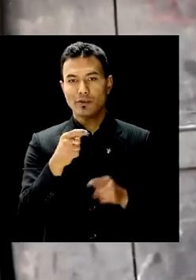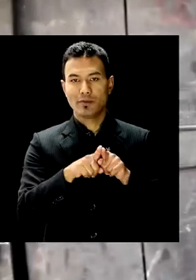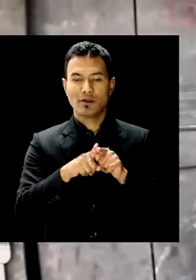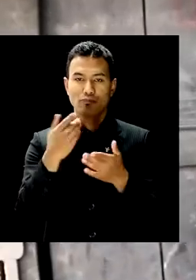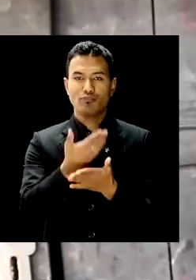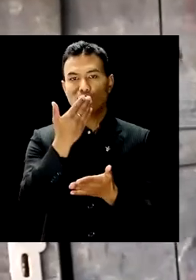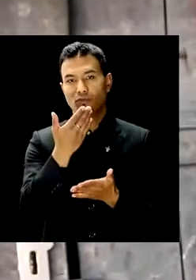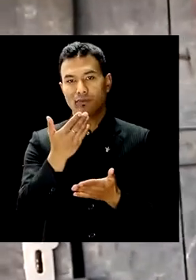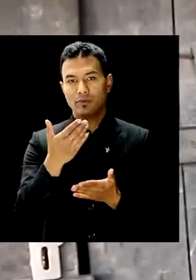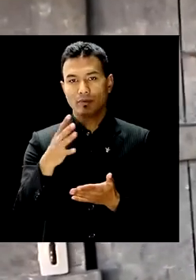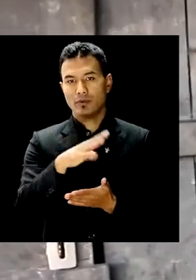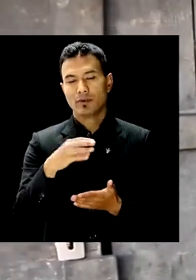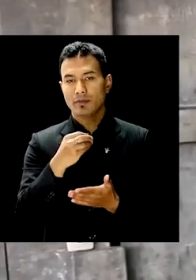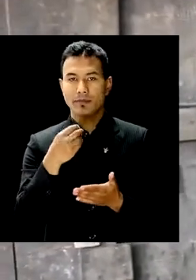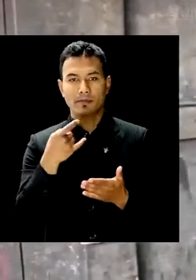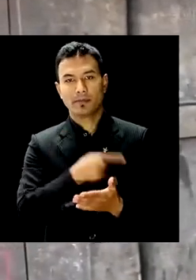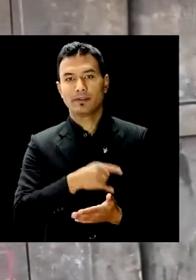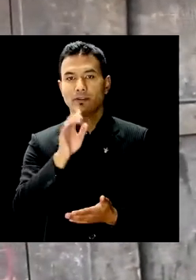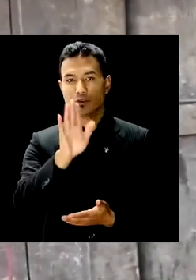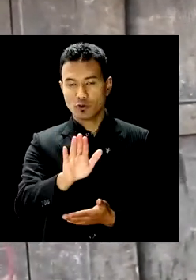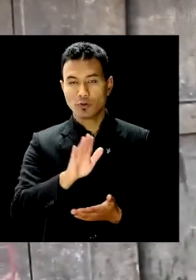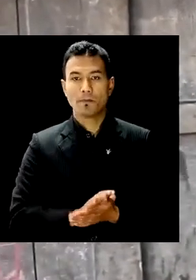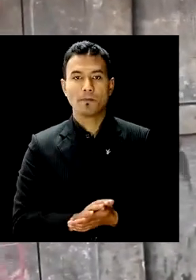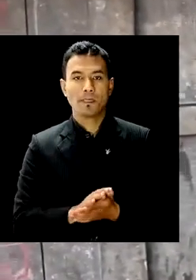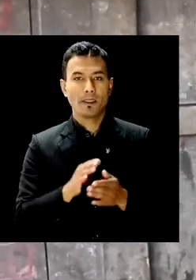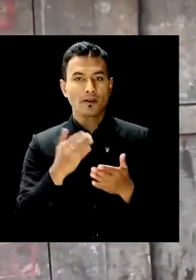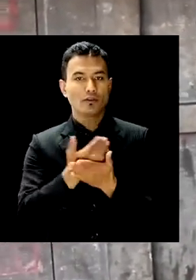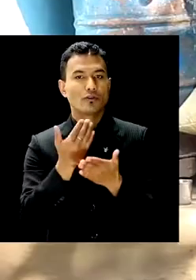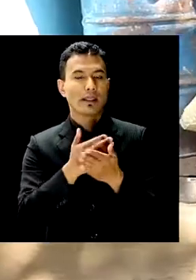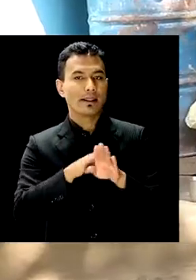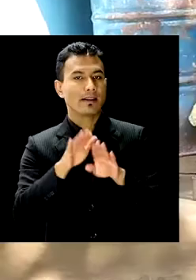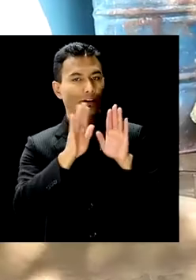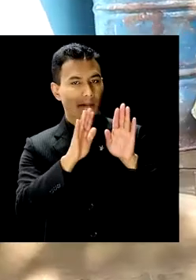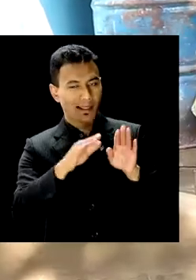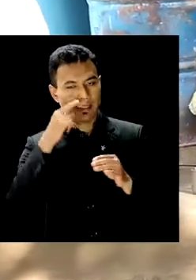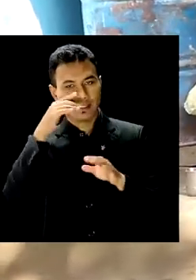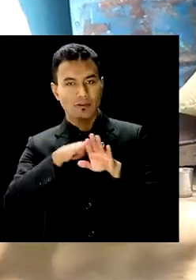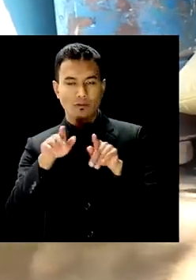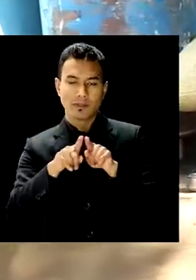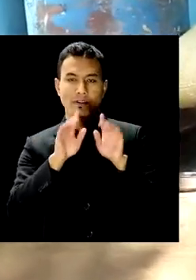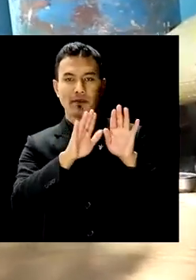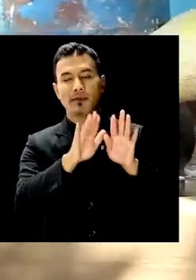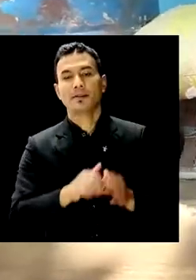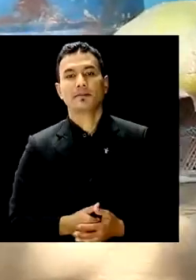चीज दै छै सब सेवा पाबै छै संस्थाके धन्यवाद हमर दीदियो सबके धन्यवाद छै